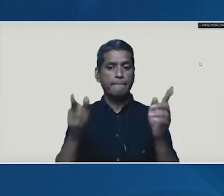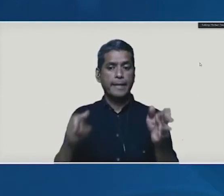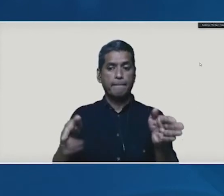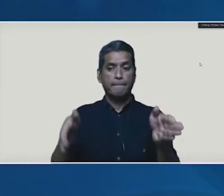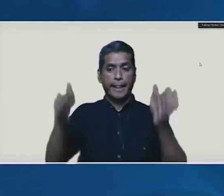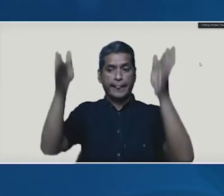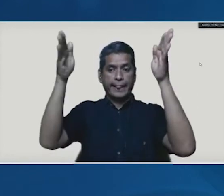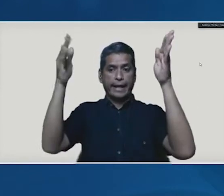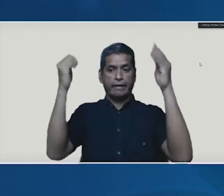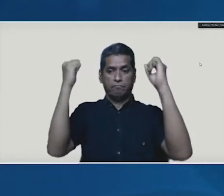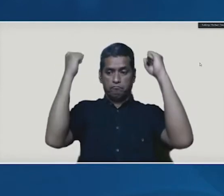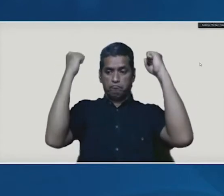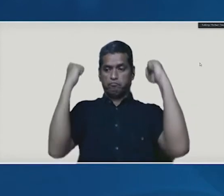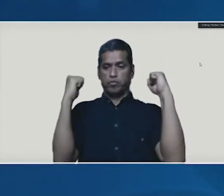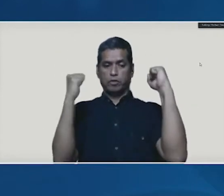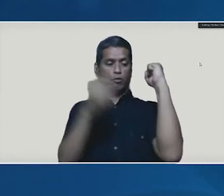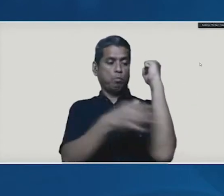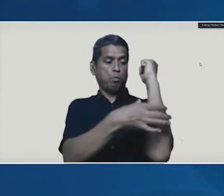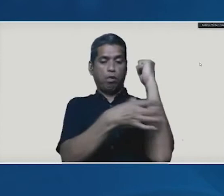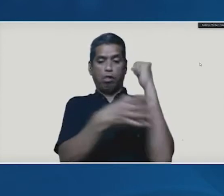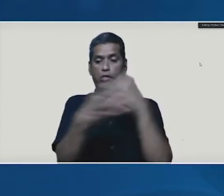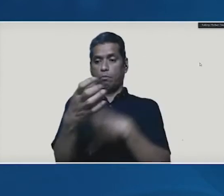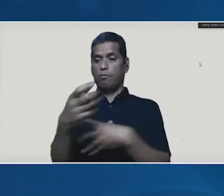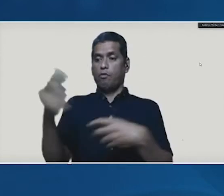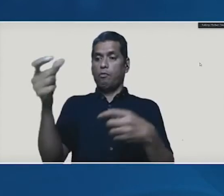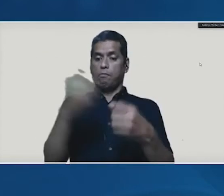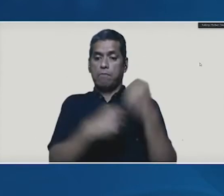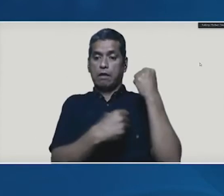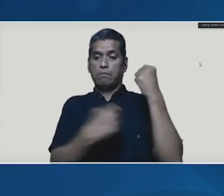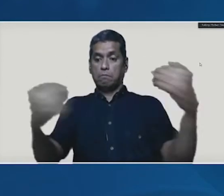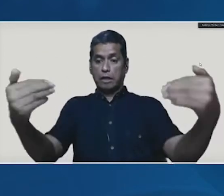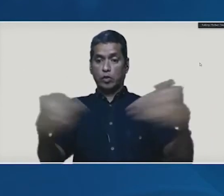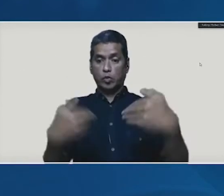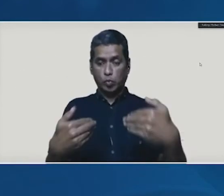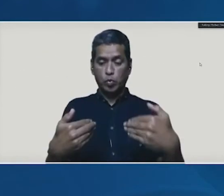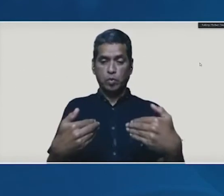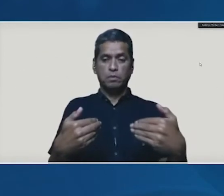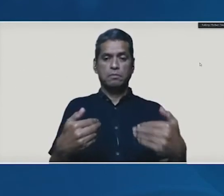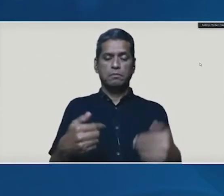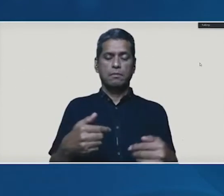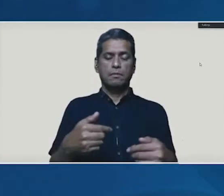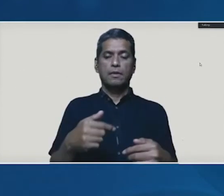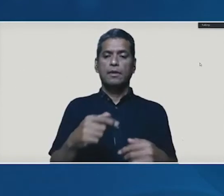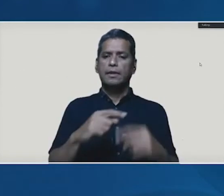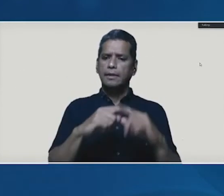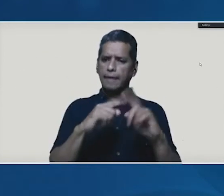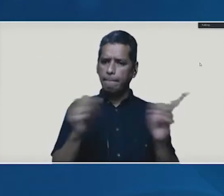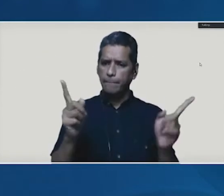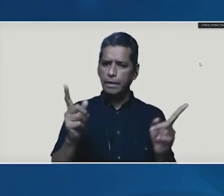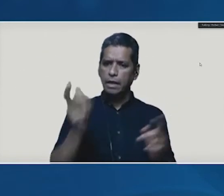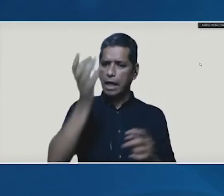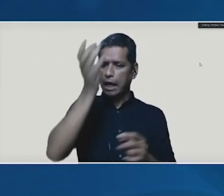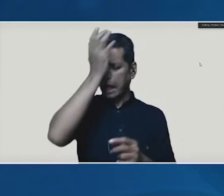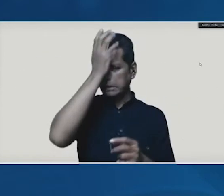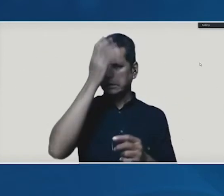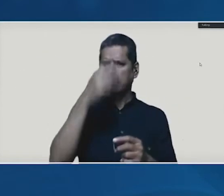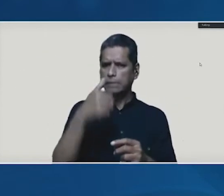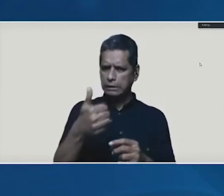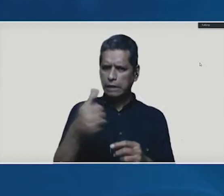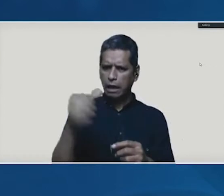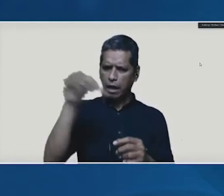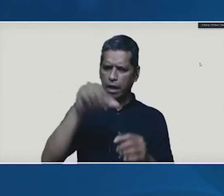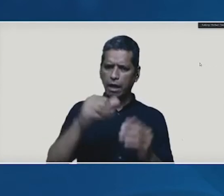tidak perlu ketakutan kalaupun dikepung oleh musuh yang hebat sekalipun tetapi